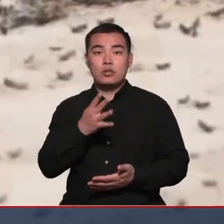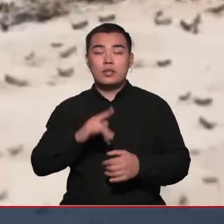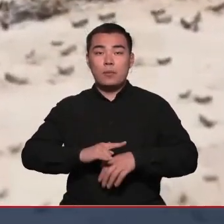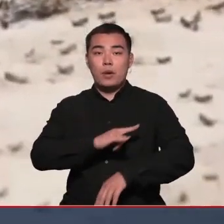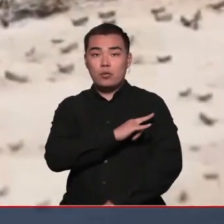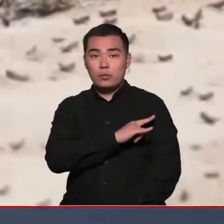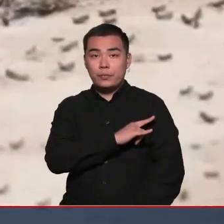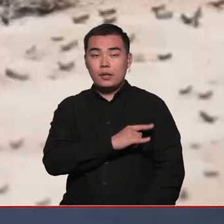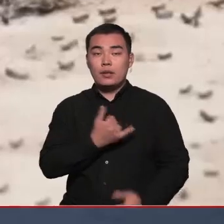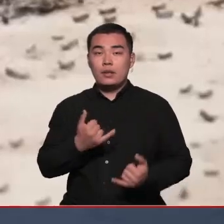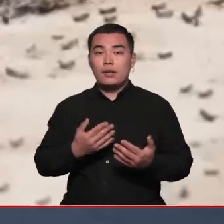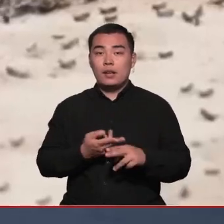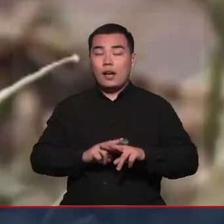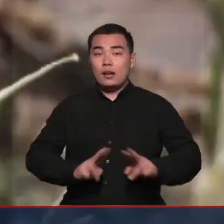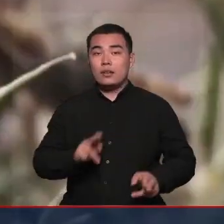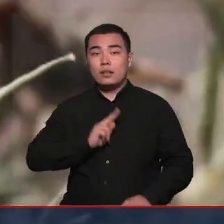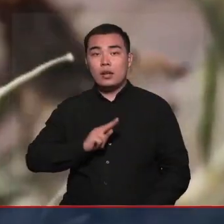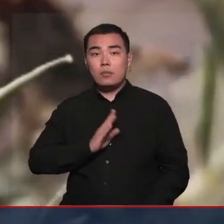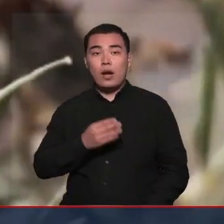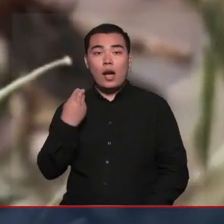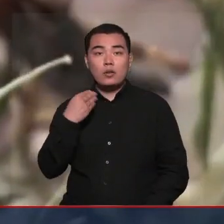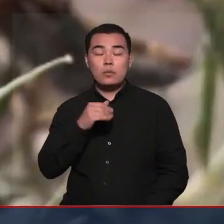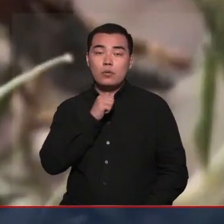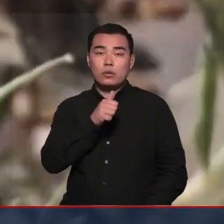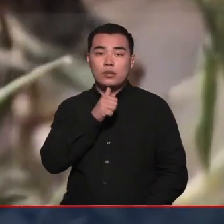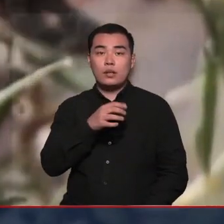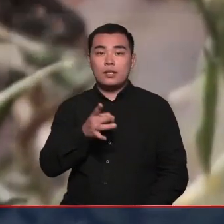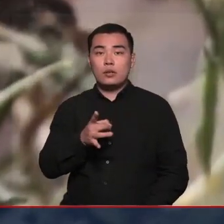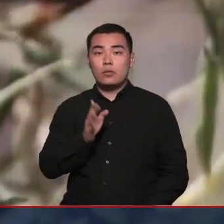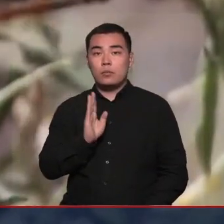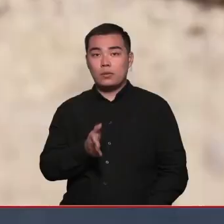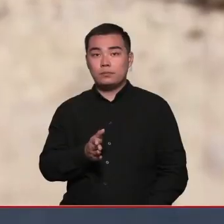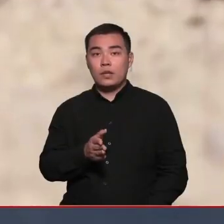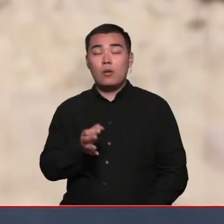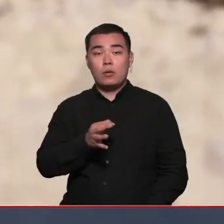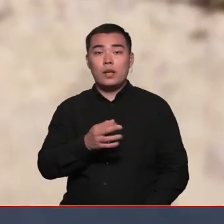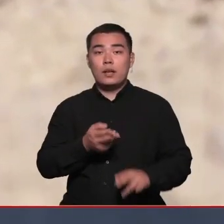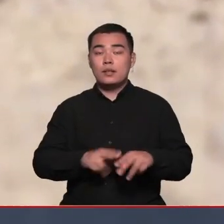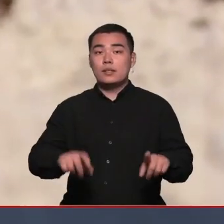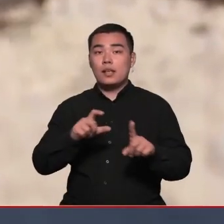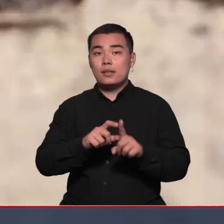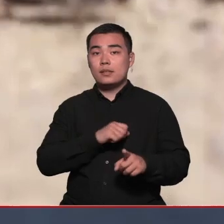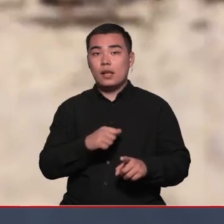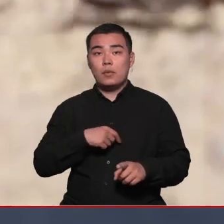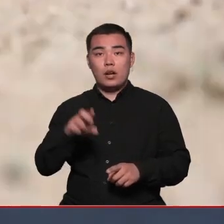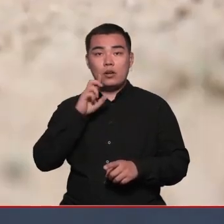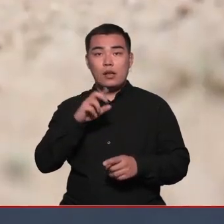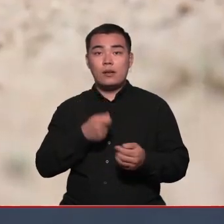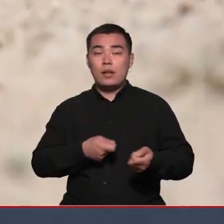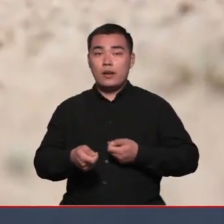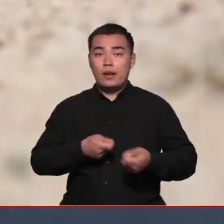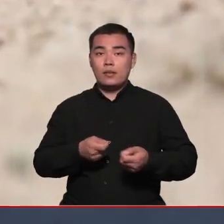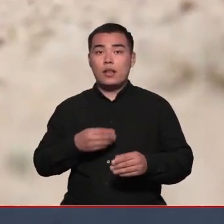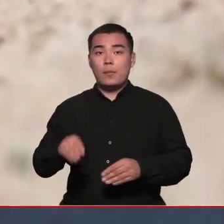самолёта аналогичные работы также проводятся в Актюбинской Костанайской области по информации местных властей им нужна